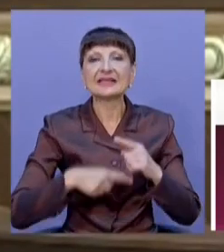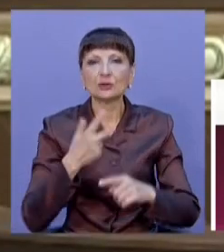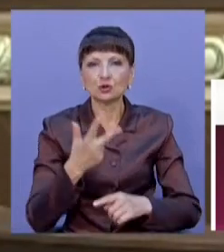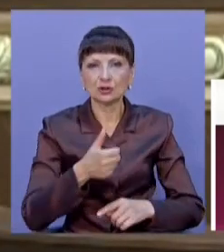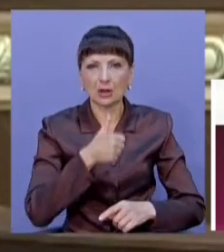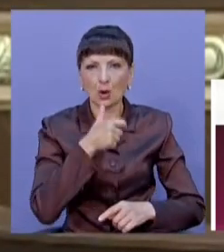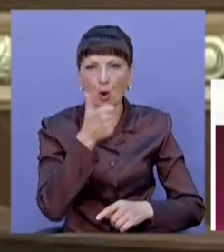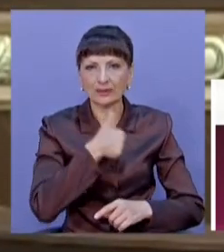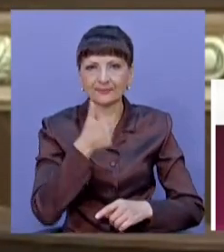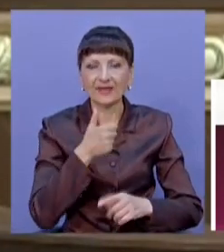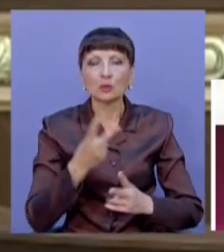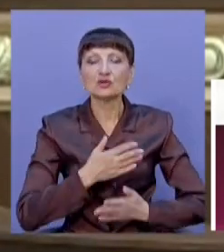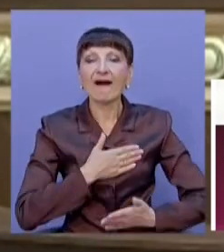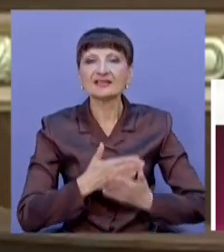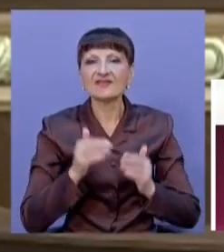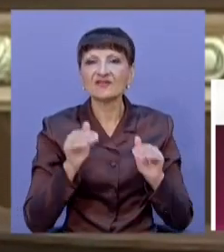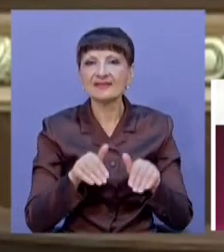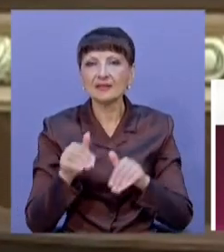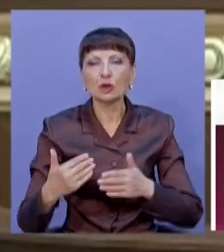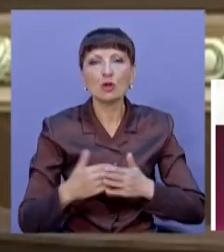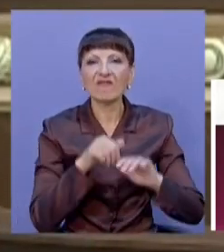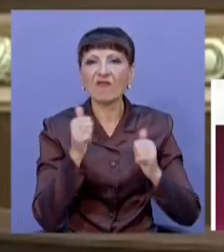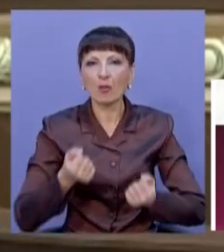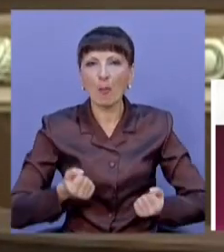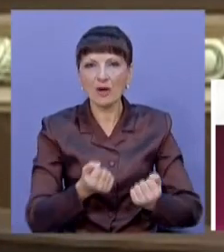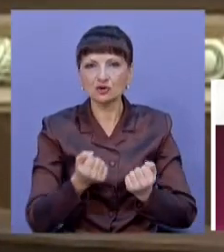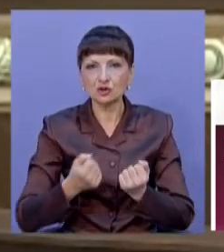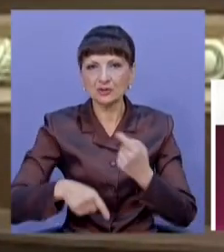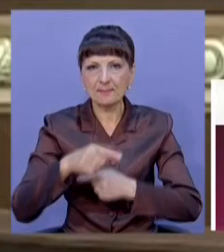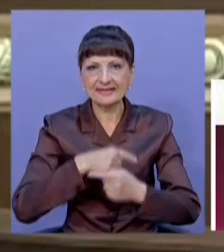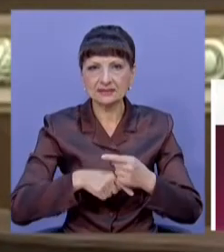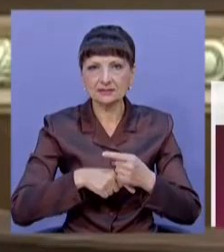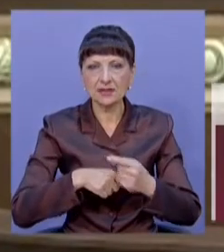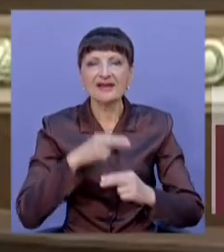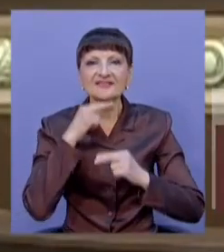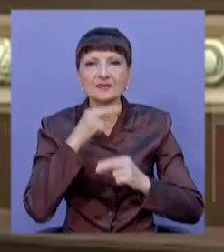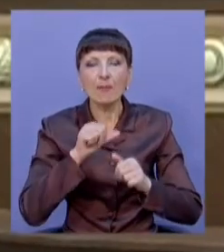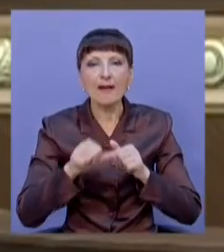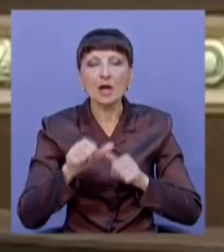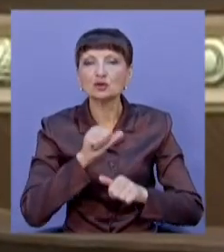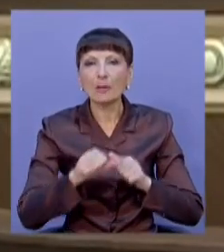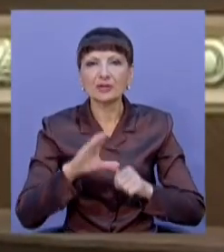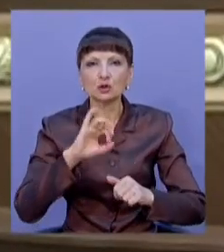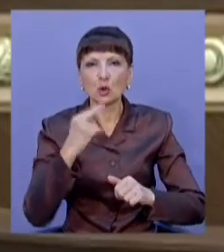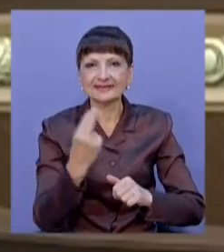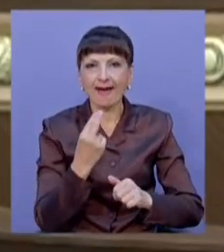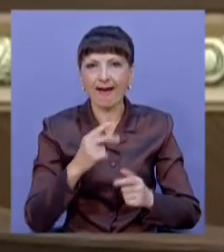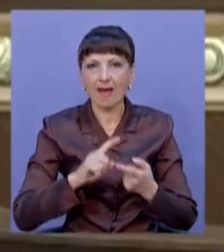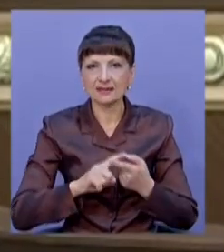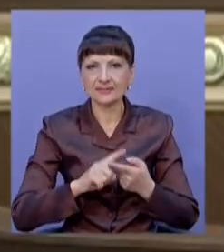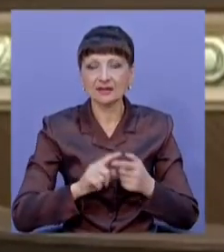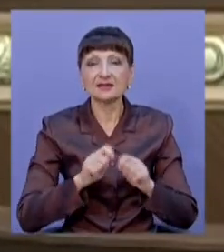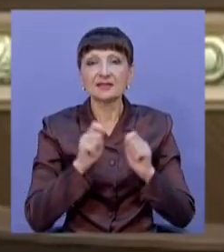3 года. Нужно активно внедрять новые формы поддержки бизнеса с упором на социальные аспекты,